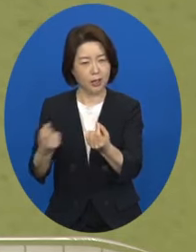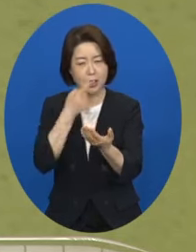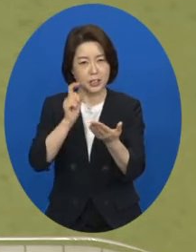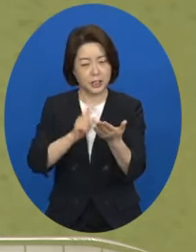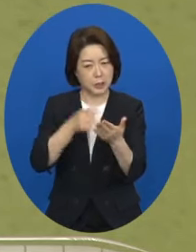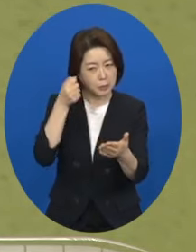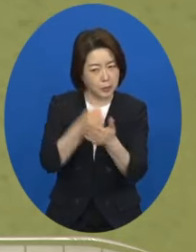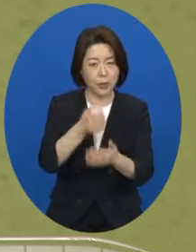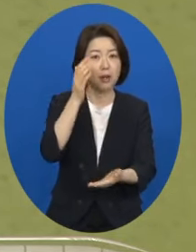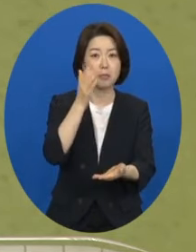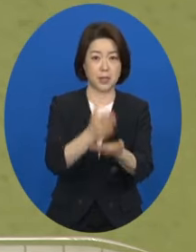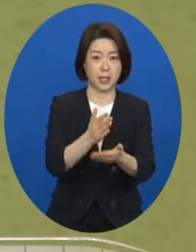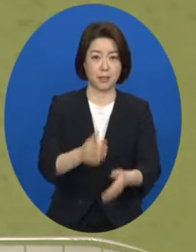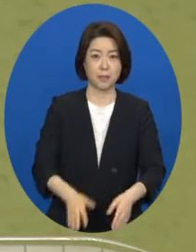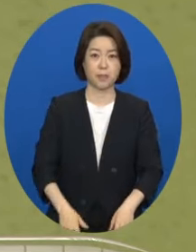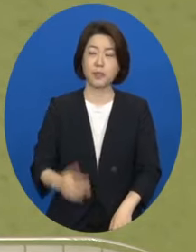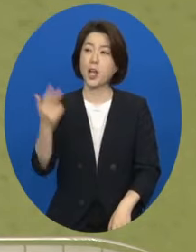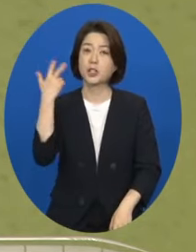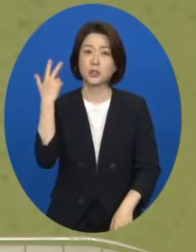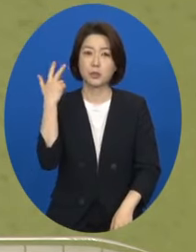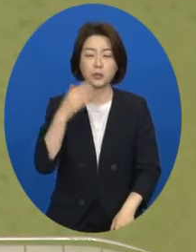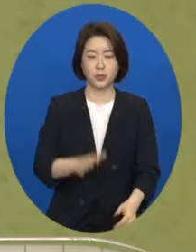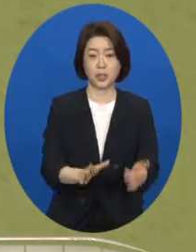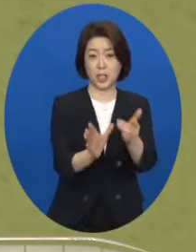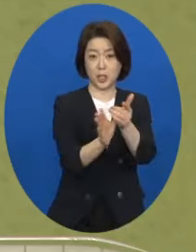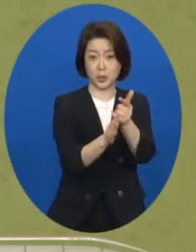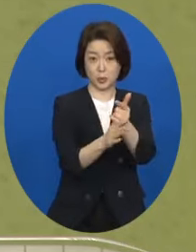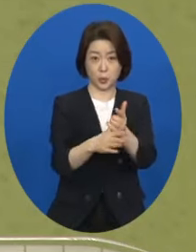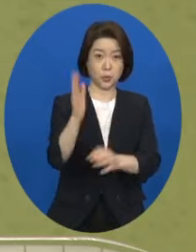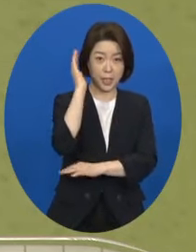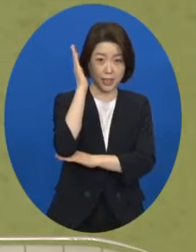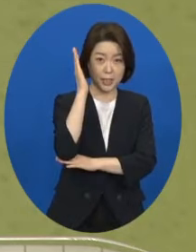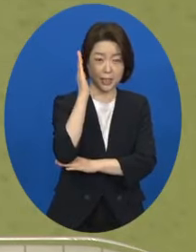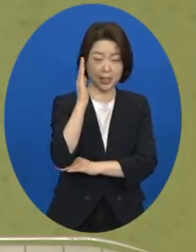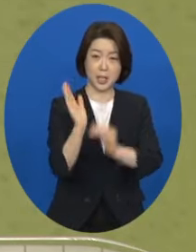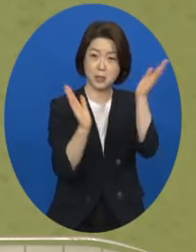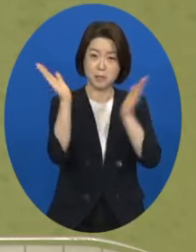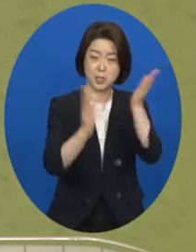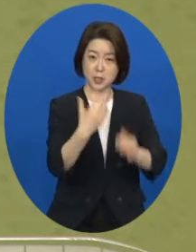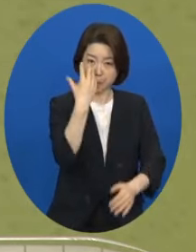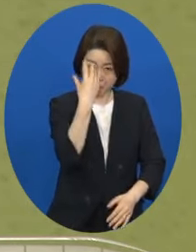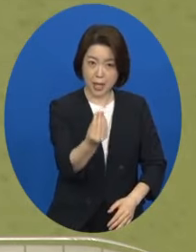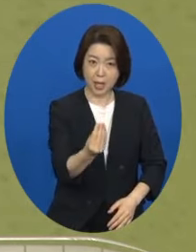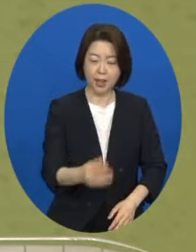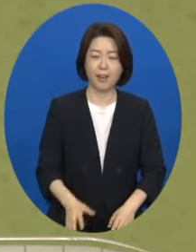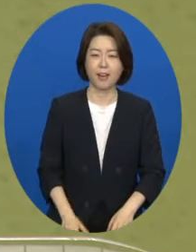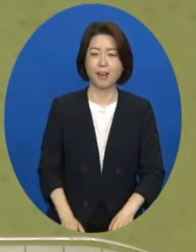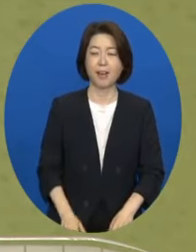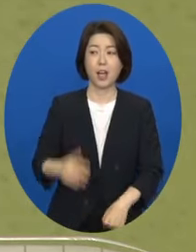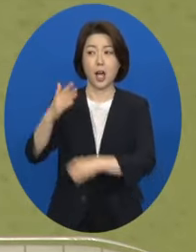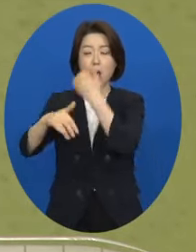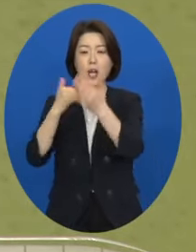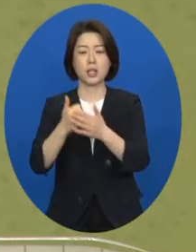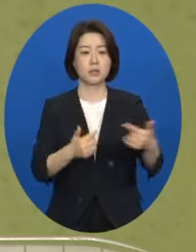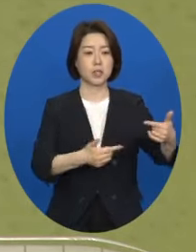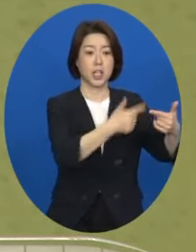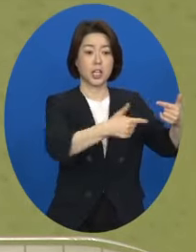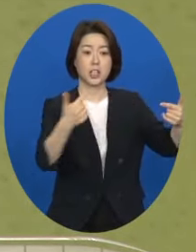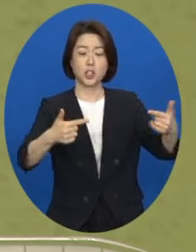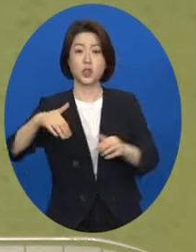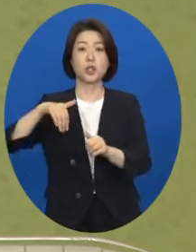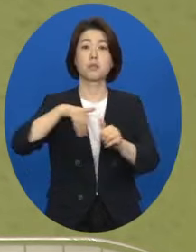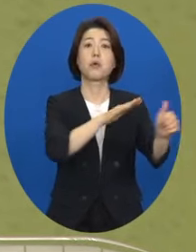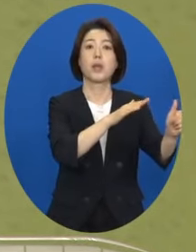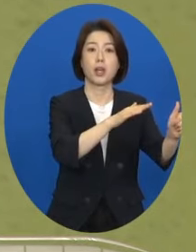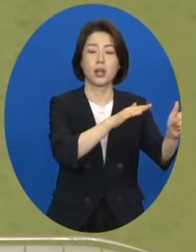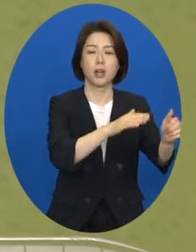마시기 바랍니다. 지난주에 요나 이야기를 우리가 뮤지컬 통해서 봤잖아요. 하나님께서는 니느웨로 가라. 그런데 이